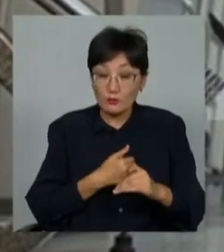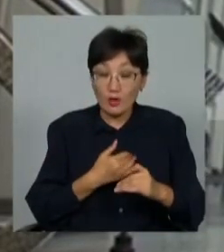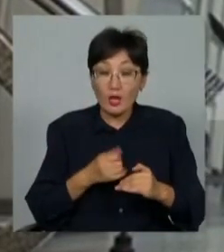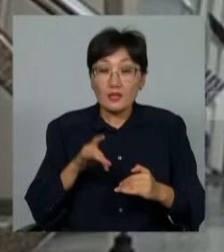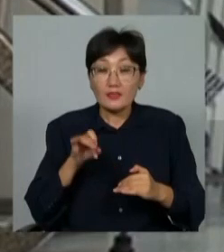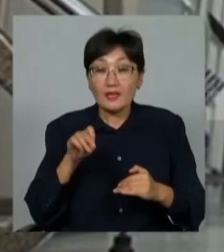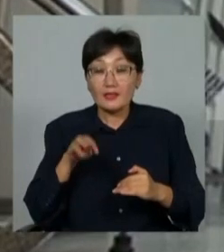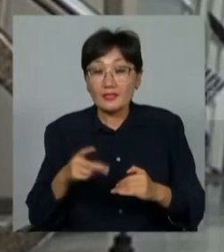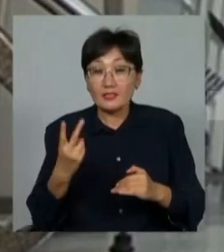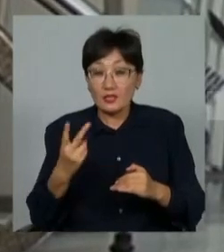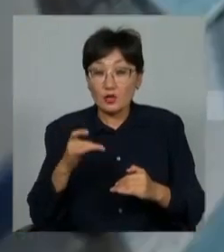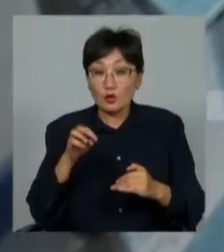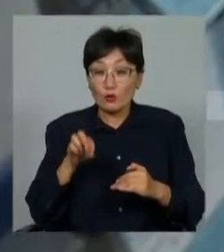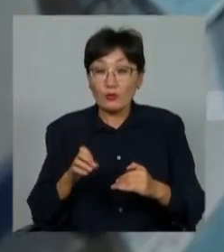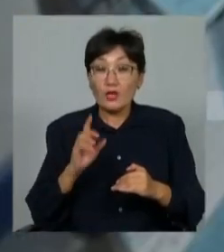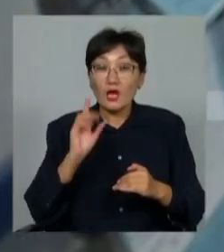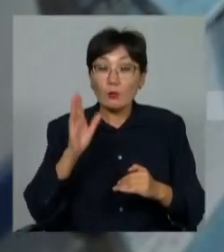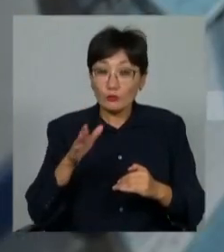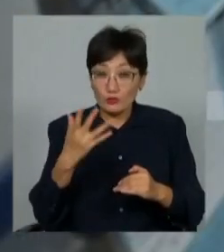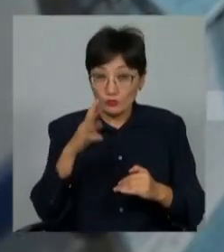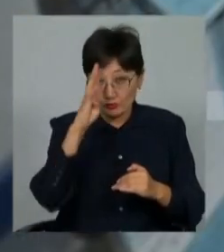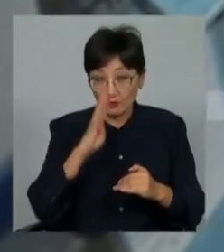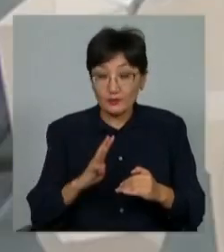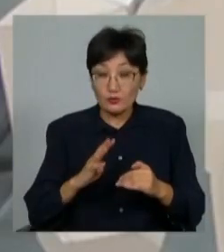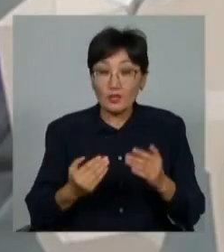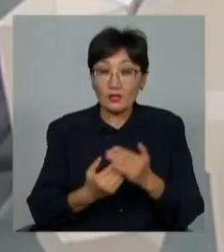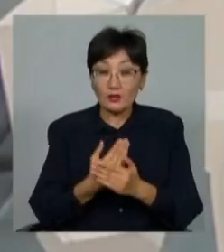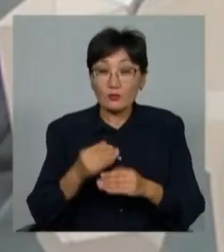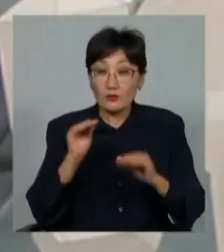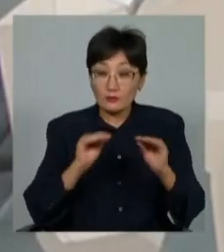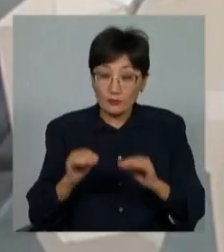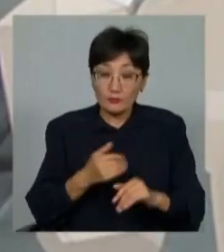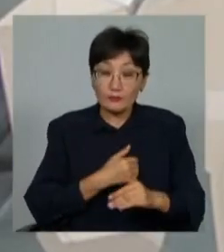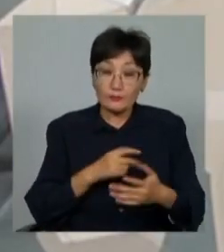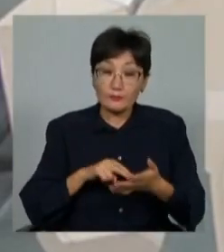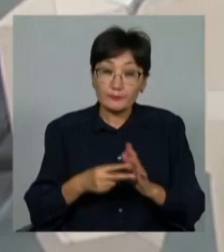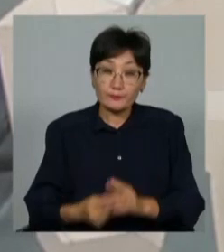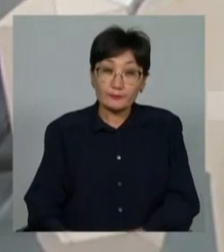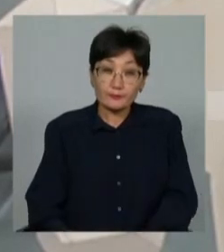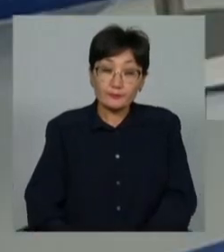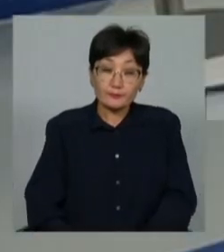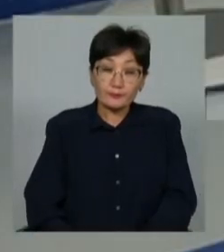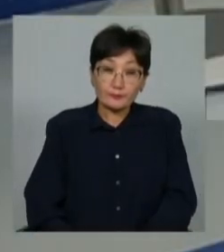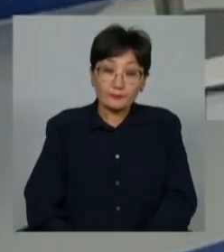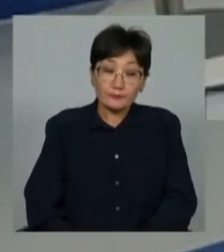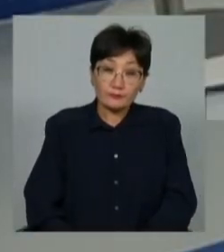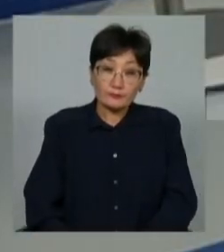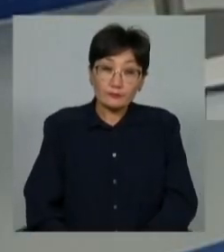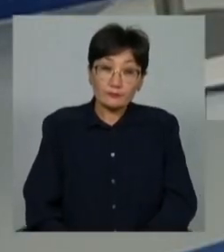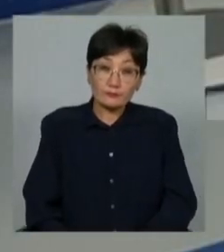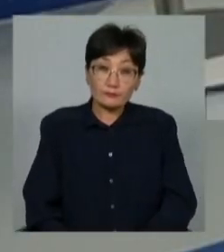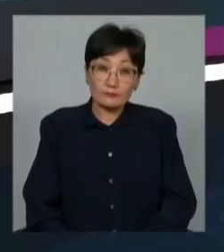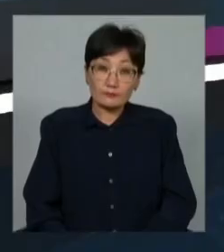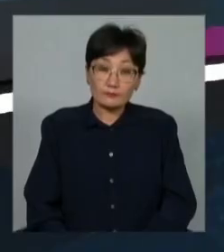Тайрант 2 роботын алдағы 4 айда құрастыруды жоспарлап отыр. Лұғат Арғын, Сая Есімхан, Арсен Сандыбаев, Алматы телеарнасы.